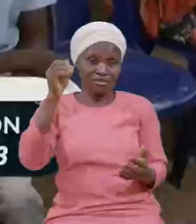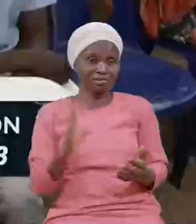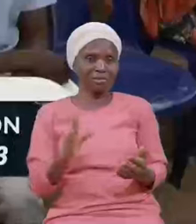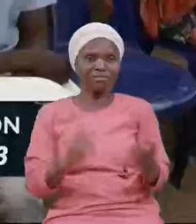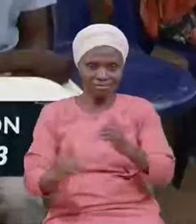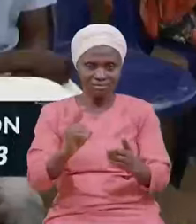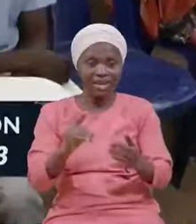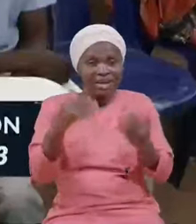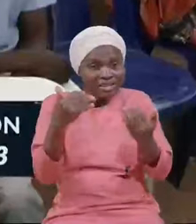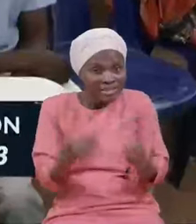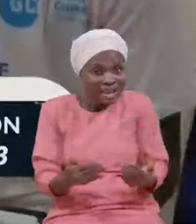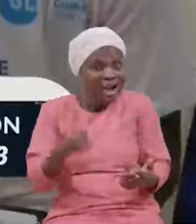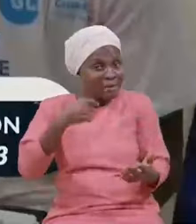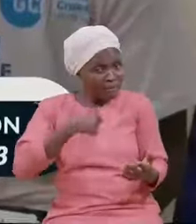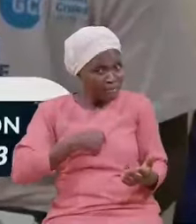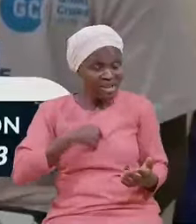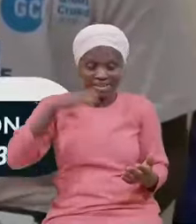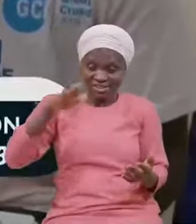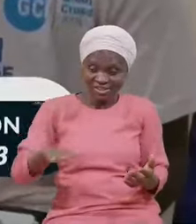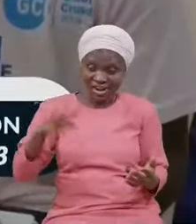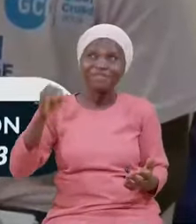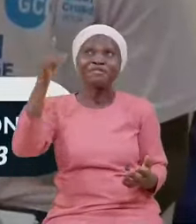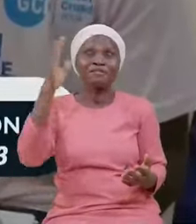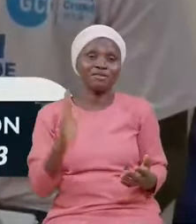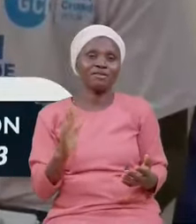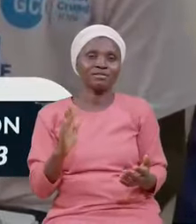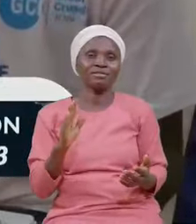Maintenant, je suis un enfant de Dieu.